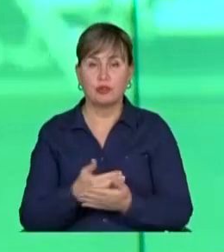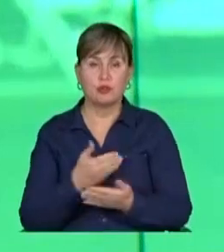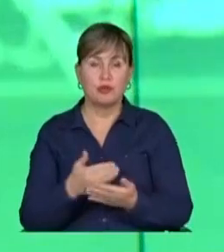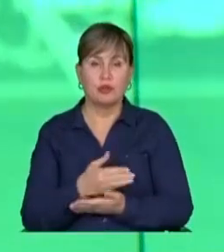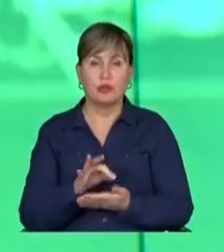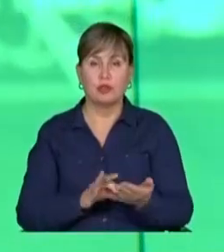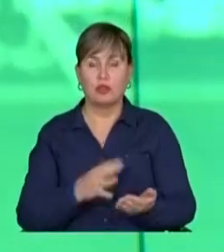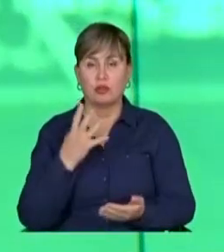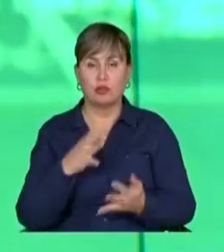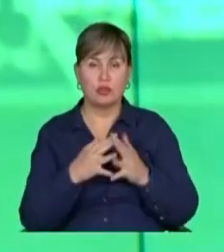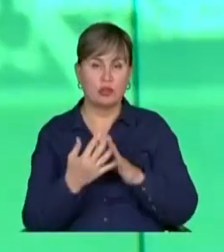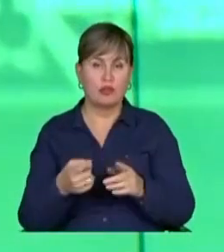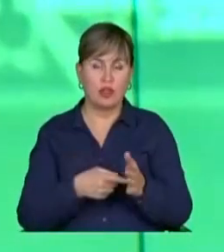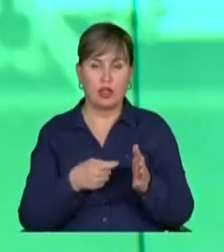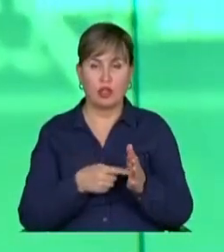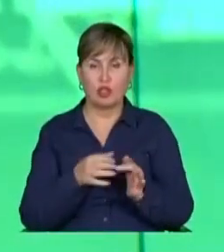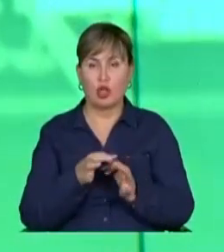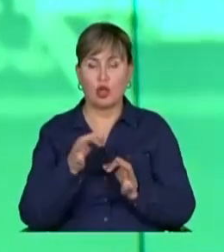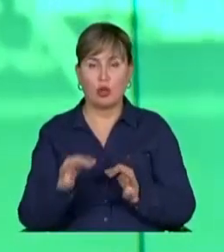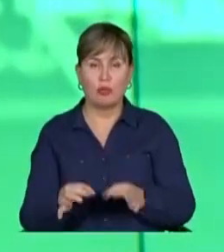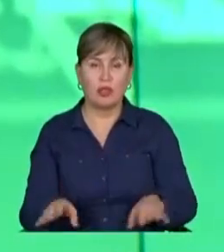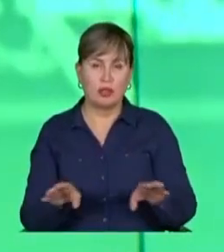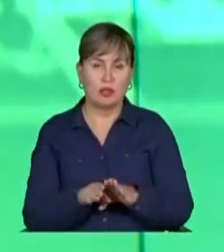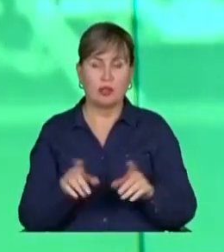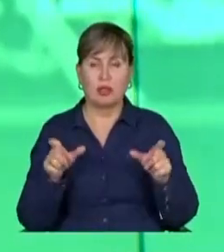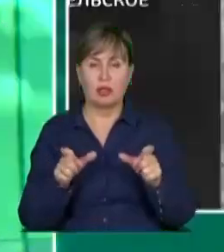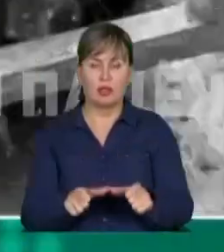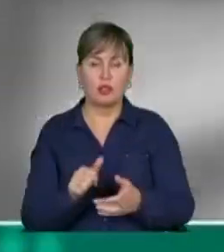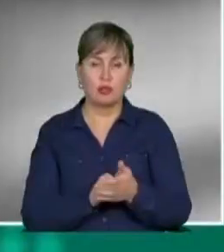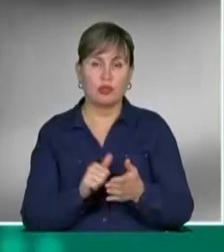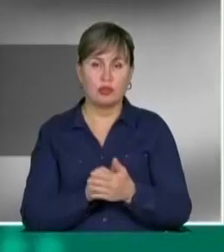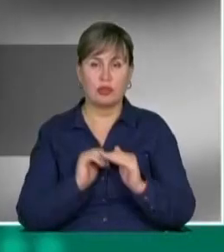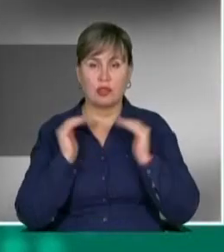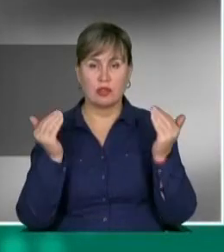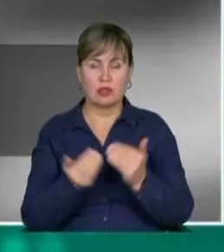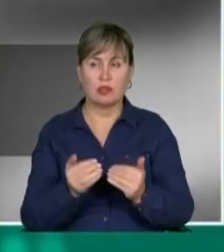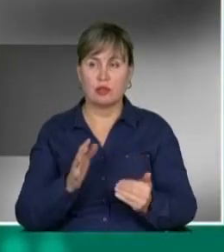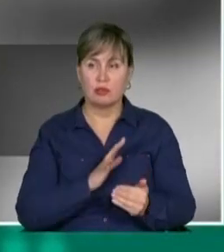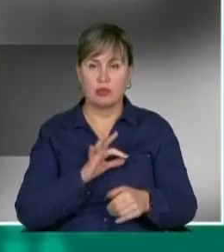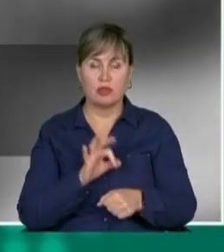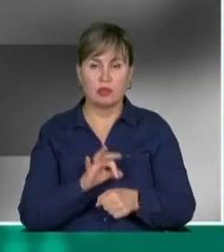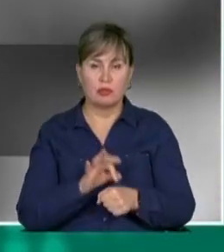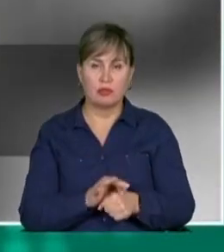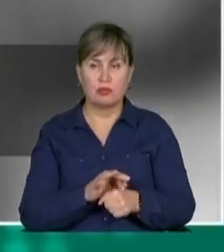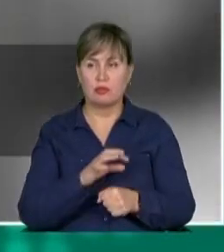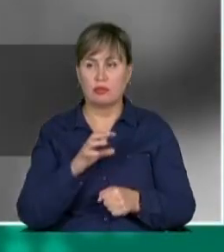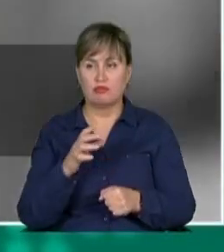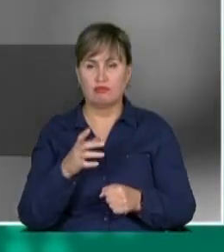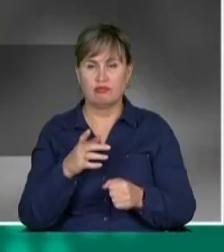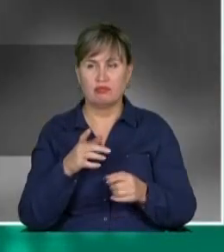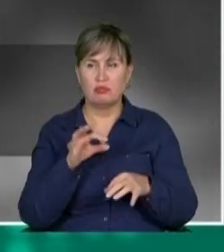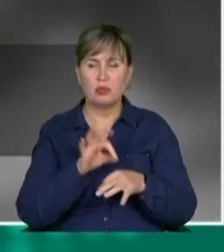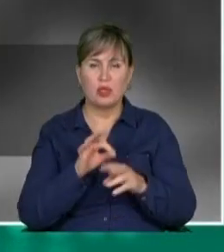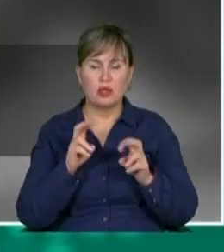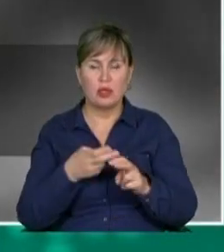сразу четыре села в Карагандинской области закрыли на карантин причиной изоляции стало заболевание эпизоотический лимфангит